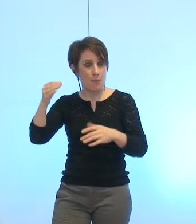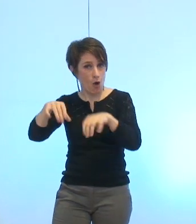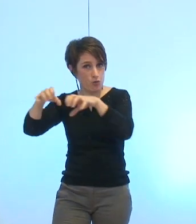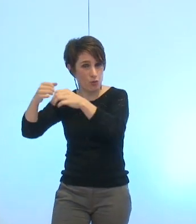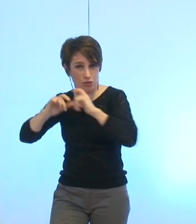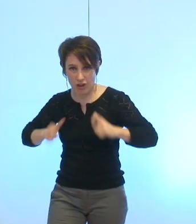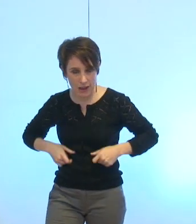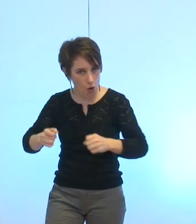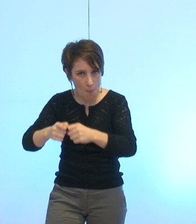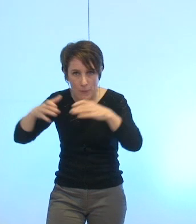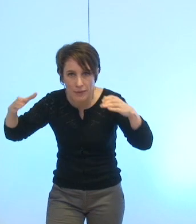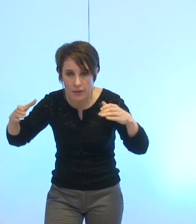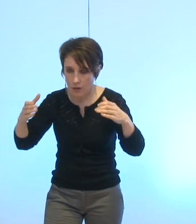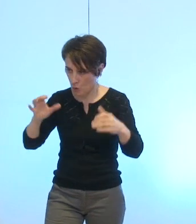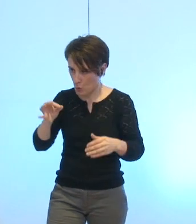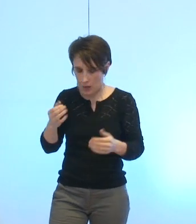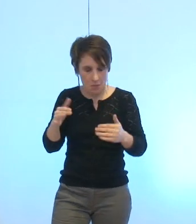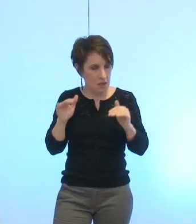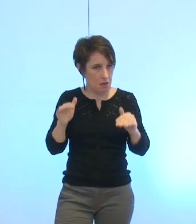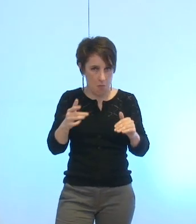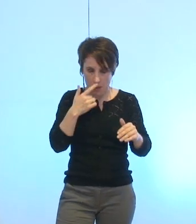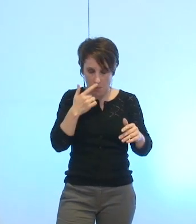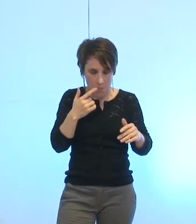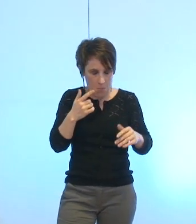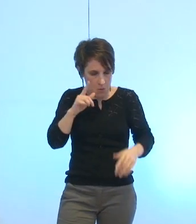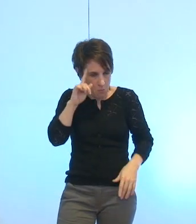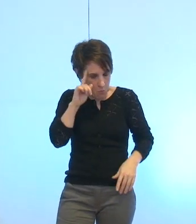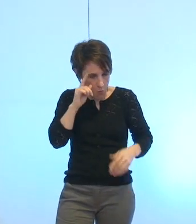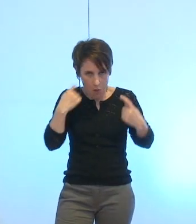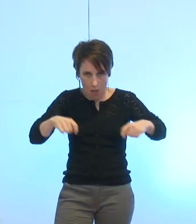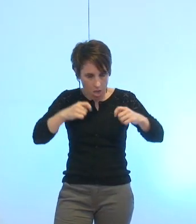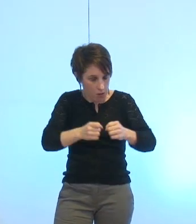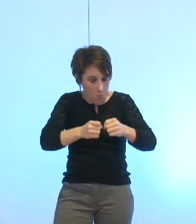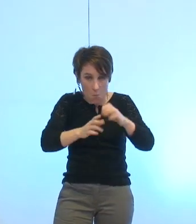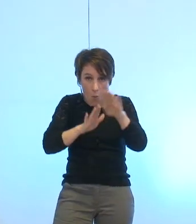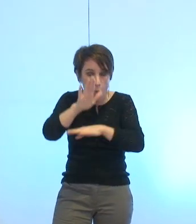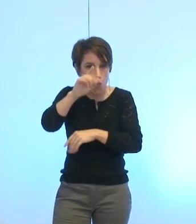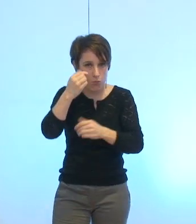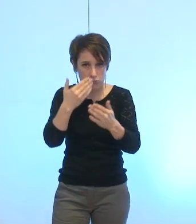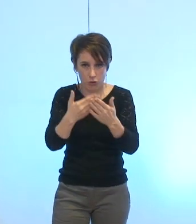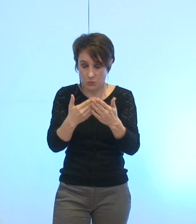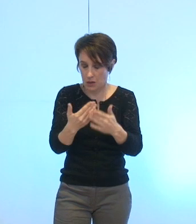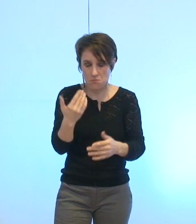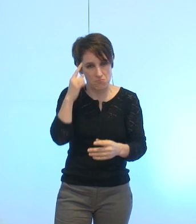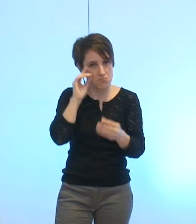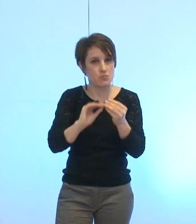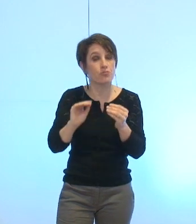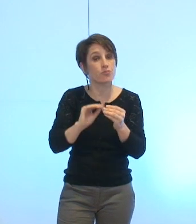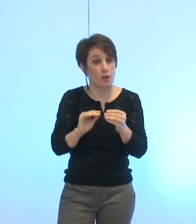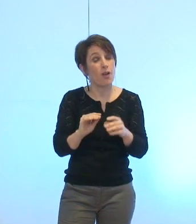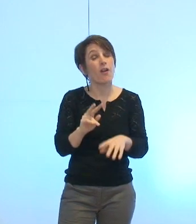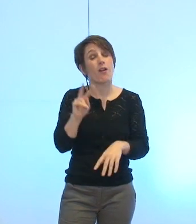ne suffisent pas à expliquer cette forte hausse ajoutons qu'il existe également un absentéisme élevé